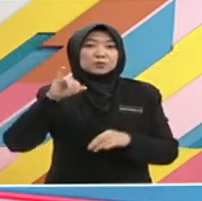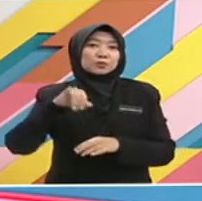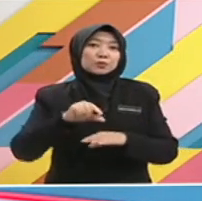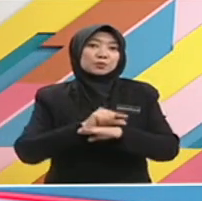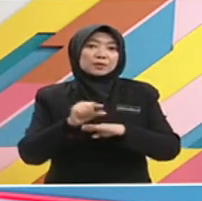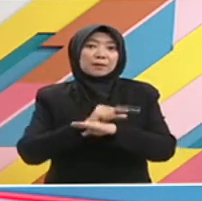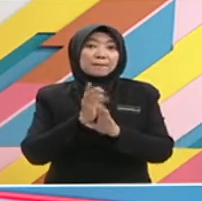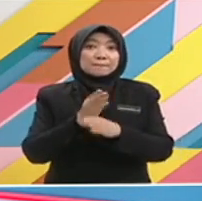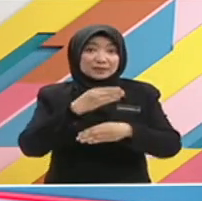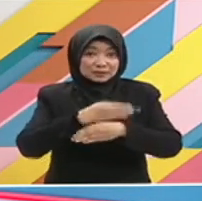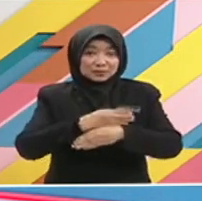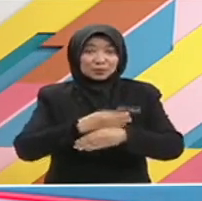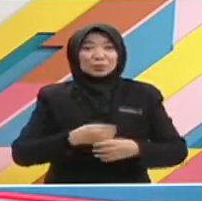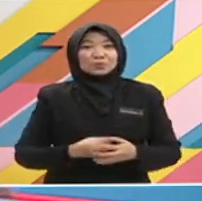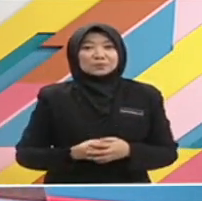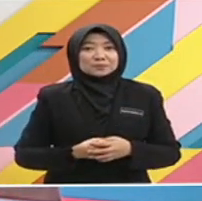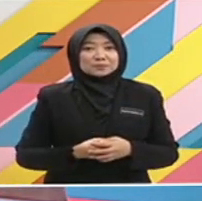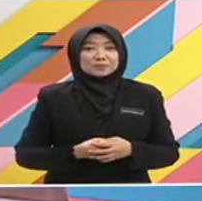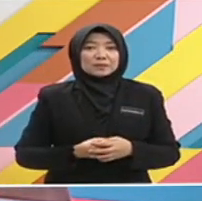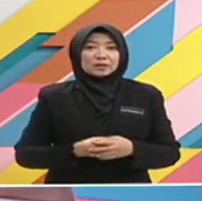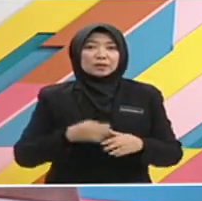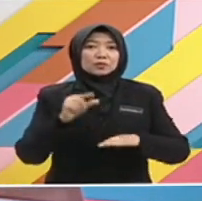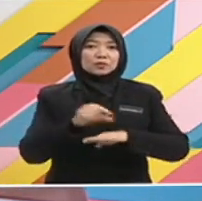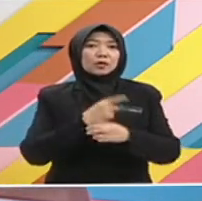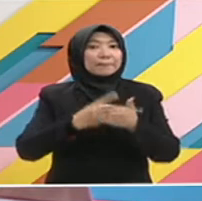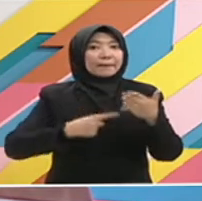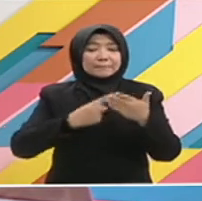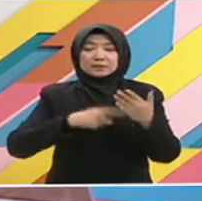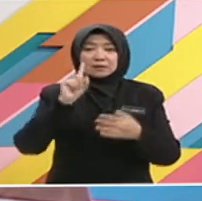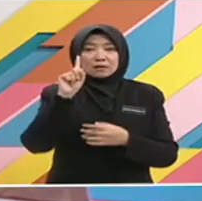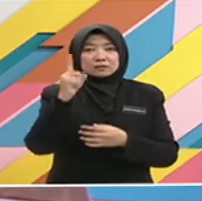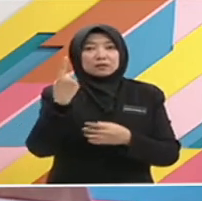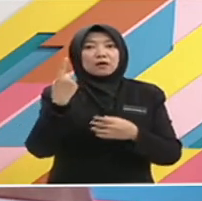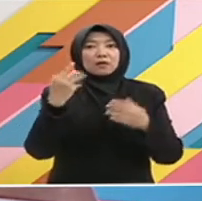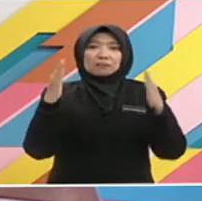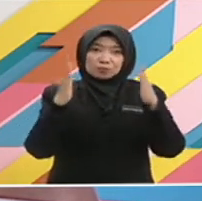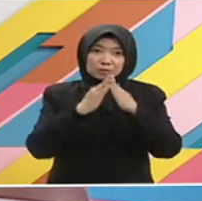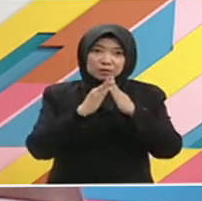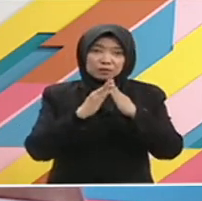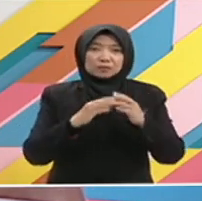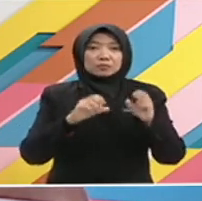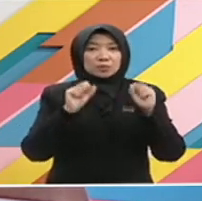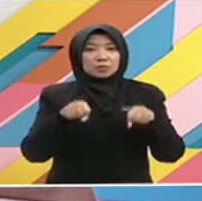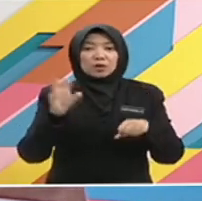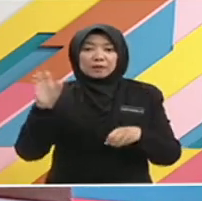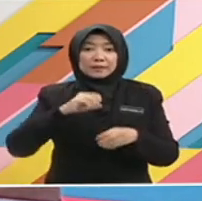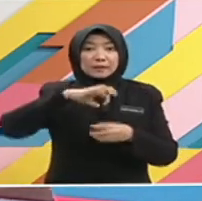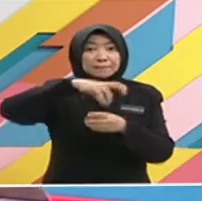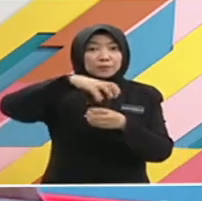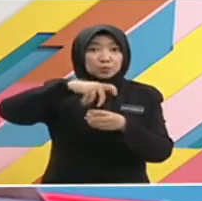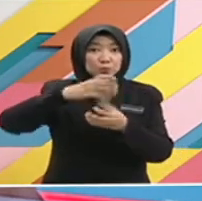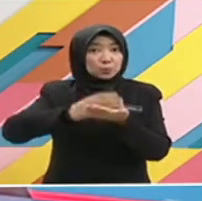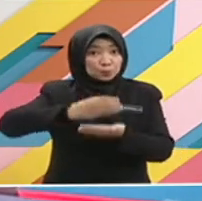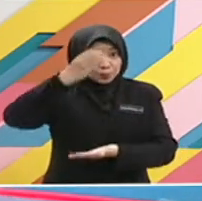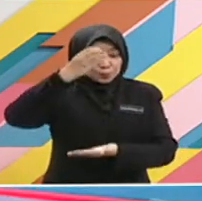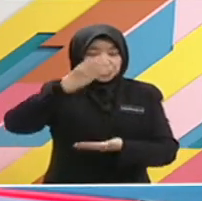Bentuk. Bentuk. Okay. Kita boleh guna acuan yang ada dekat rumah. Okay. Paling senang kita boleh guna penutup botol. Yeah. Kan? Yang ini